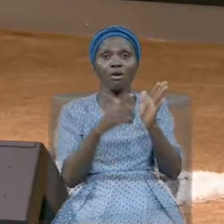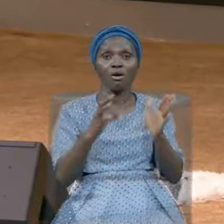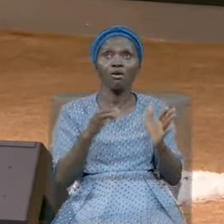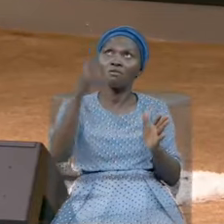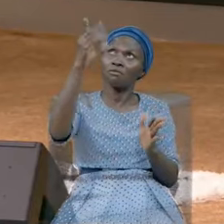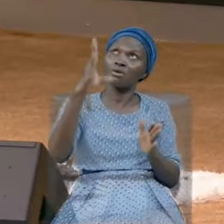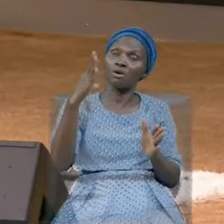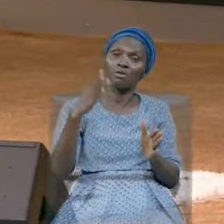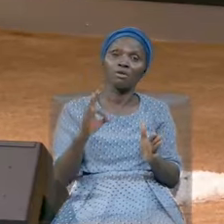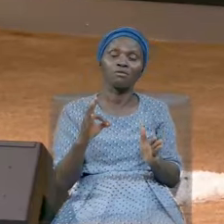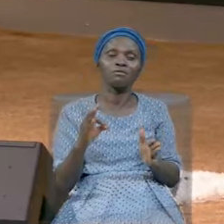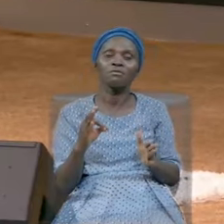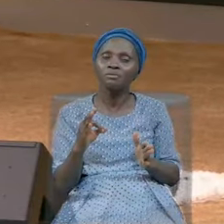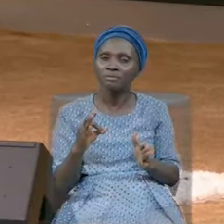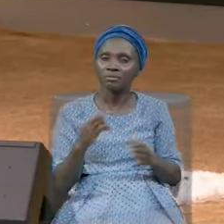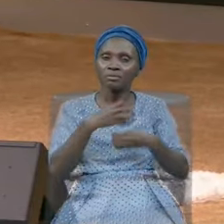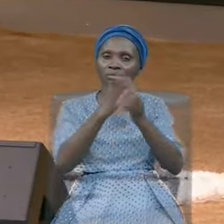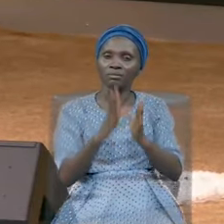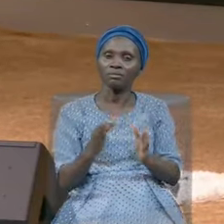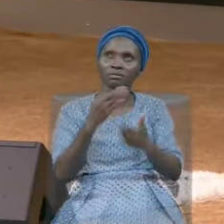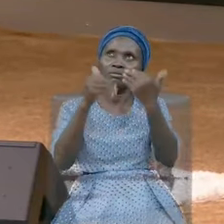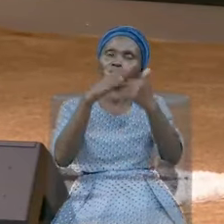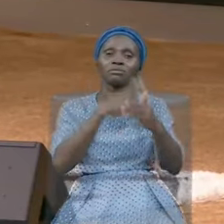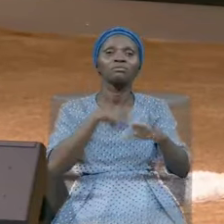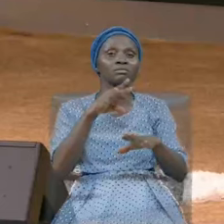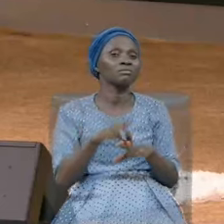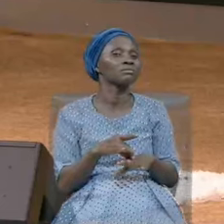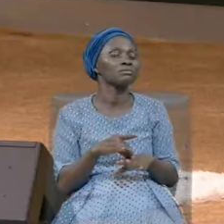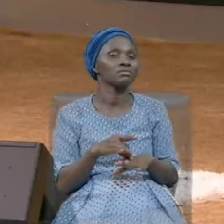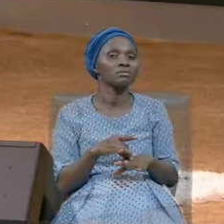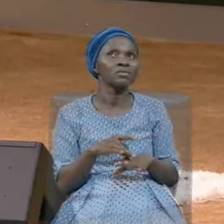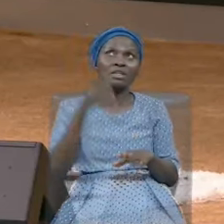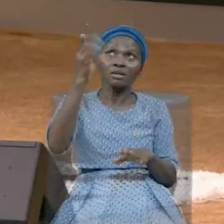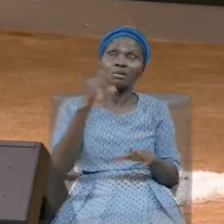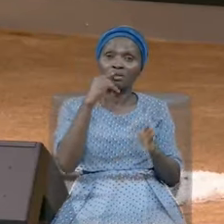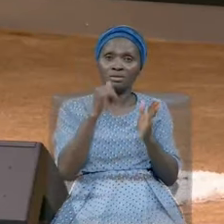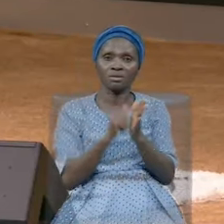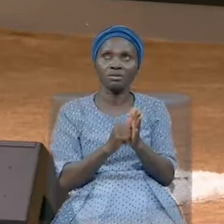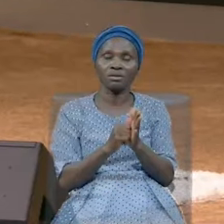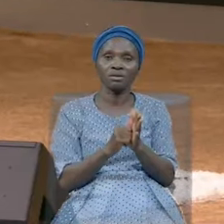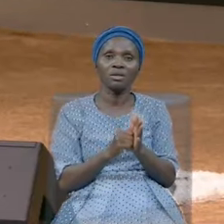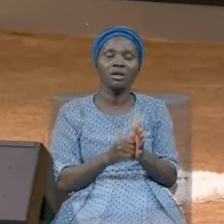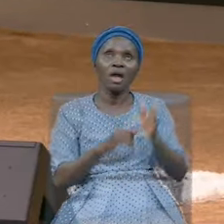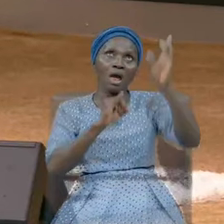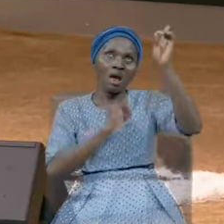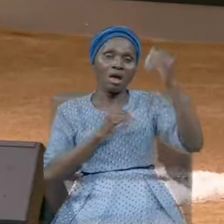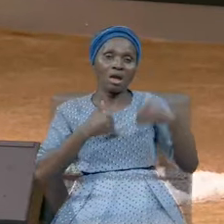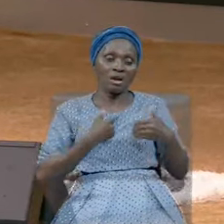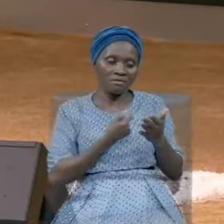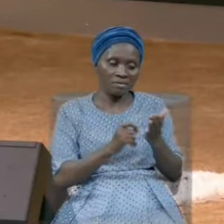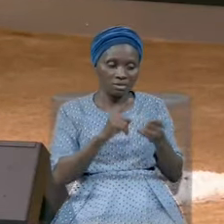terre. Et finalement, dans ta vie, dans ton cœur, que j'écrive pour lui toutes les ordonnances de ma